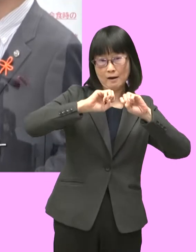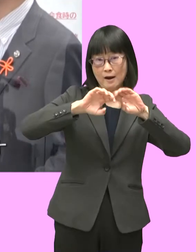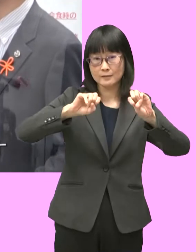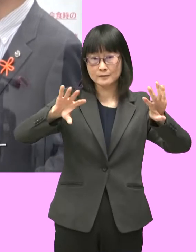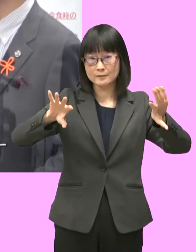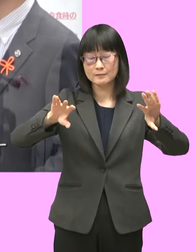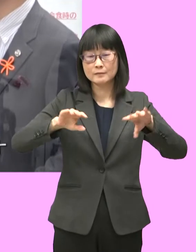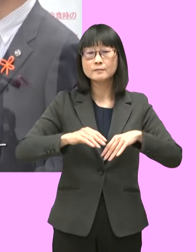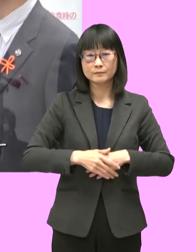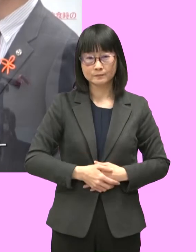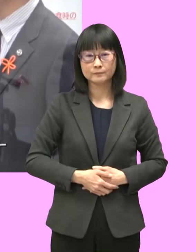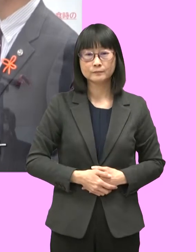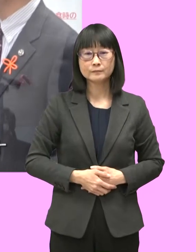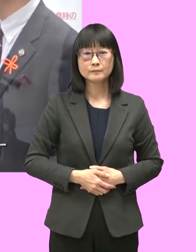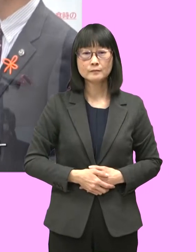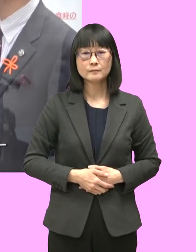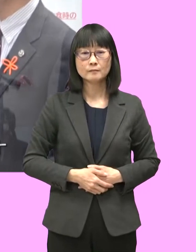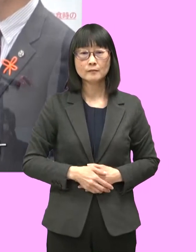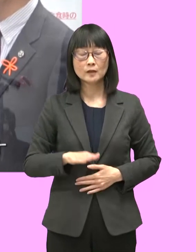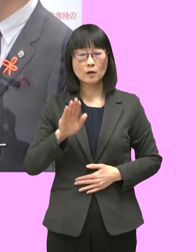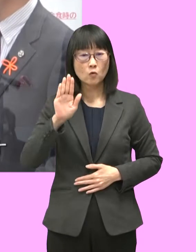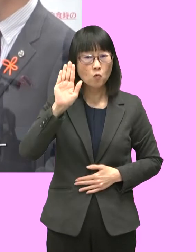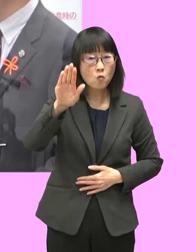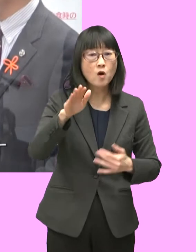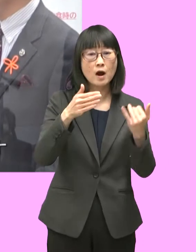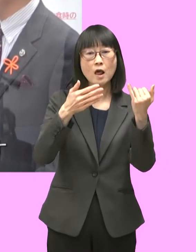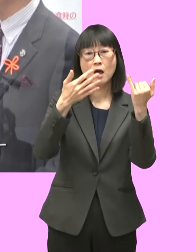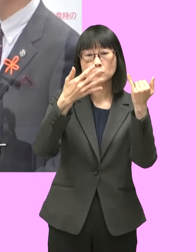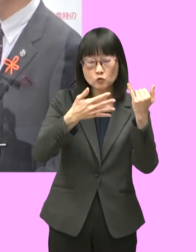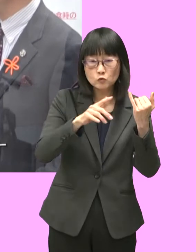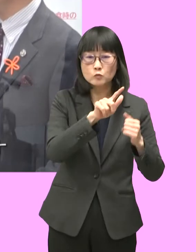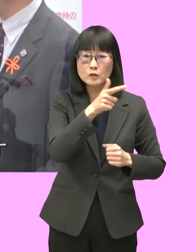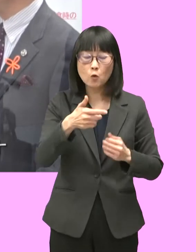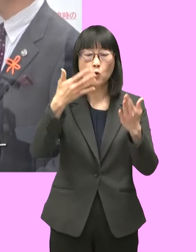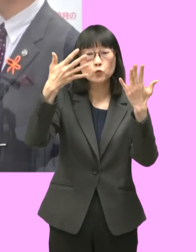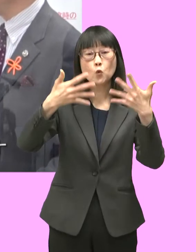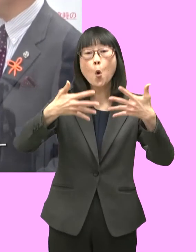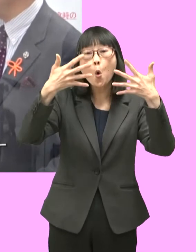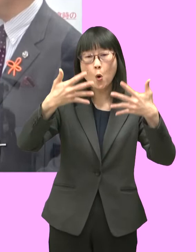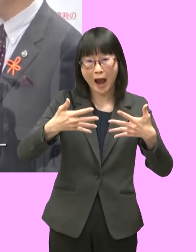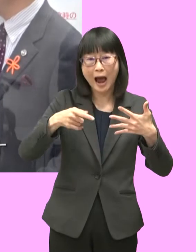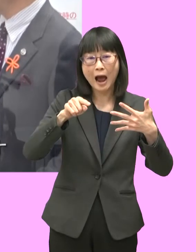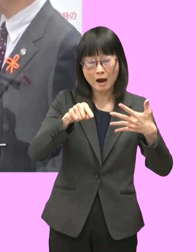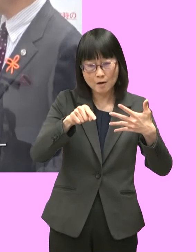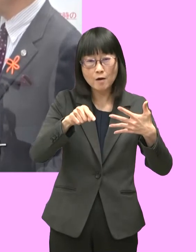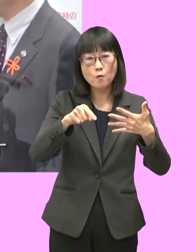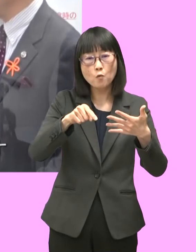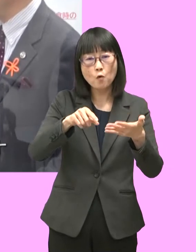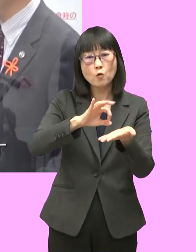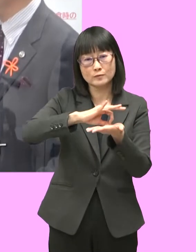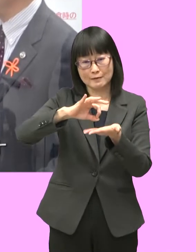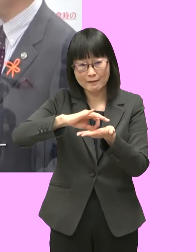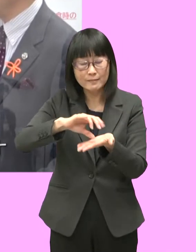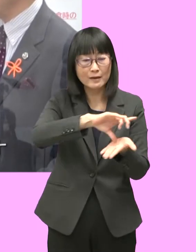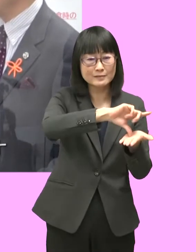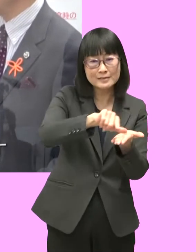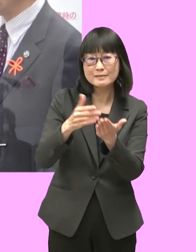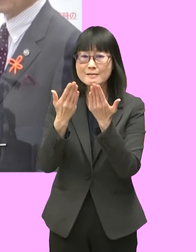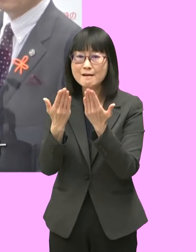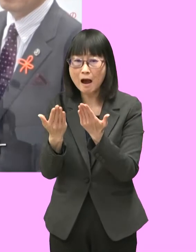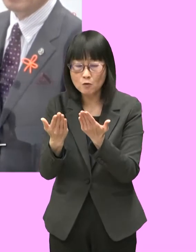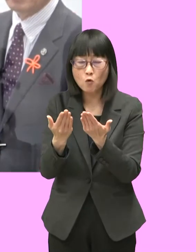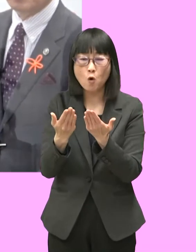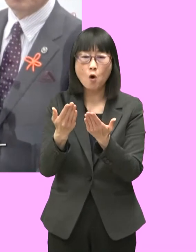で、まあ、今後ですね、この動画を活用して学校や地域や、まあ、事業所で、まあ、これそれ